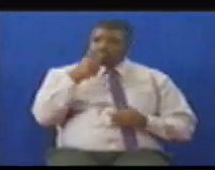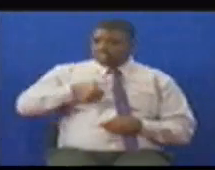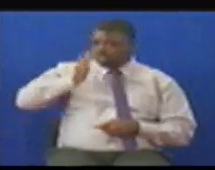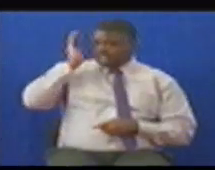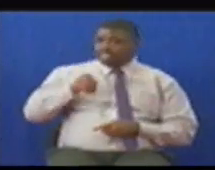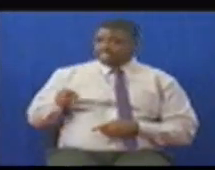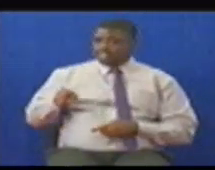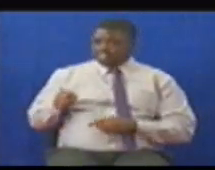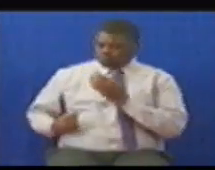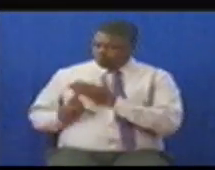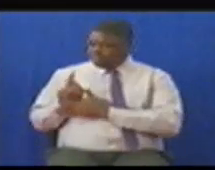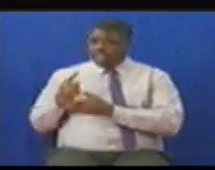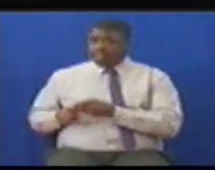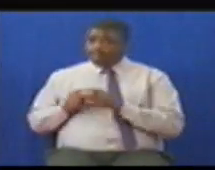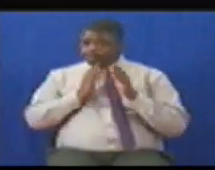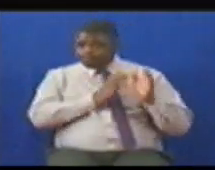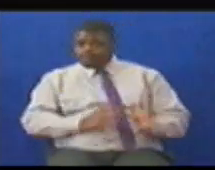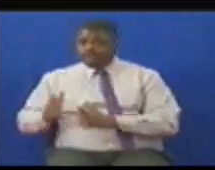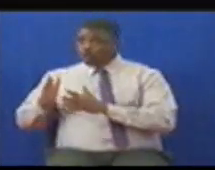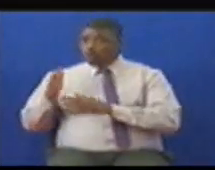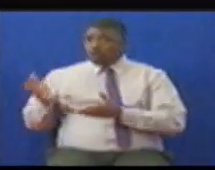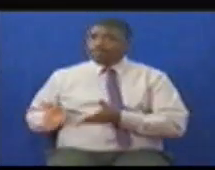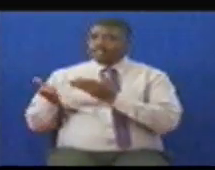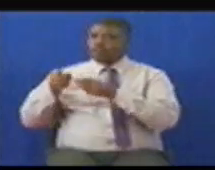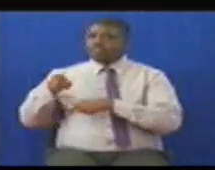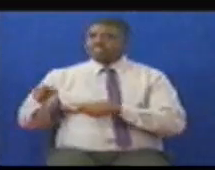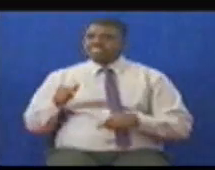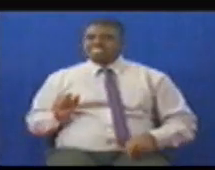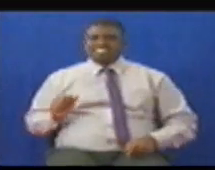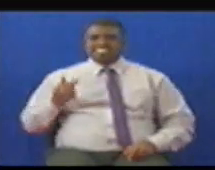maendeleo ni shilingi trilioni